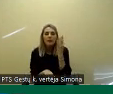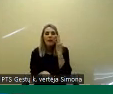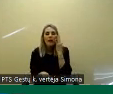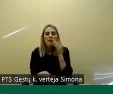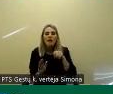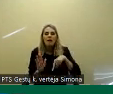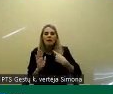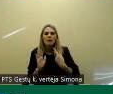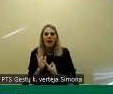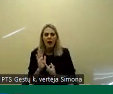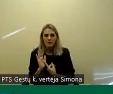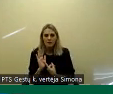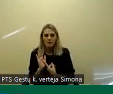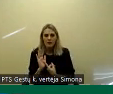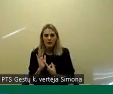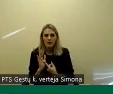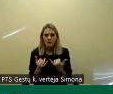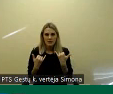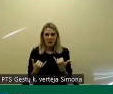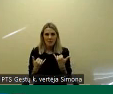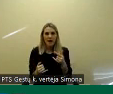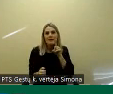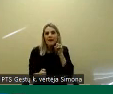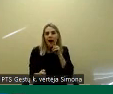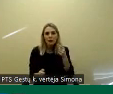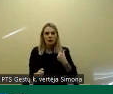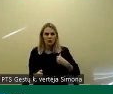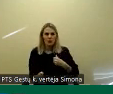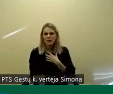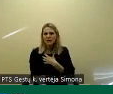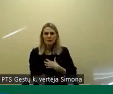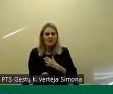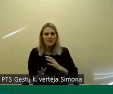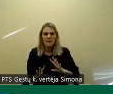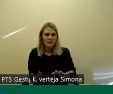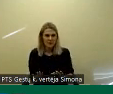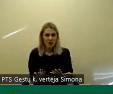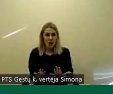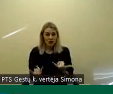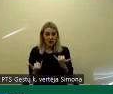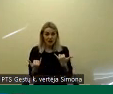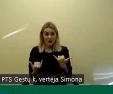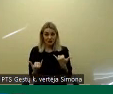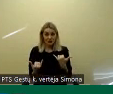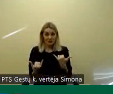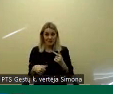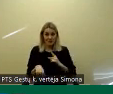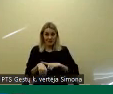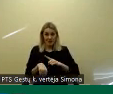aktualūs jaunam žmogui, aktualūs šiandienai ir taip pat,